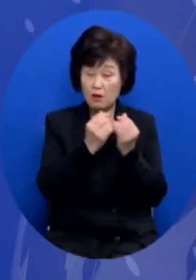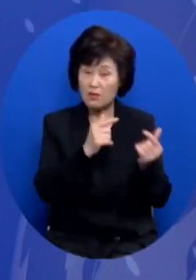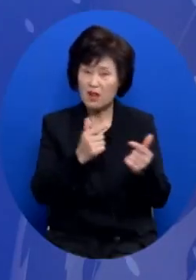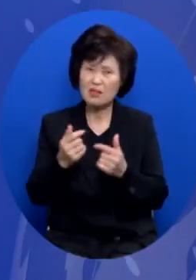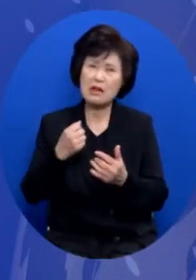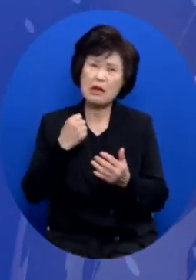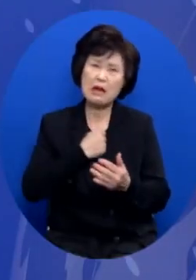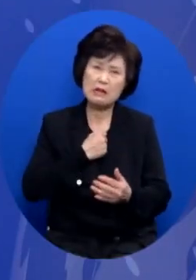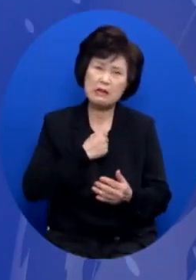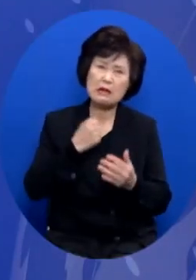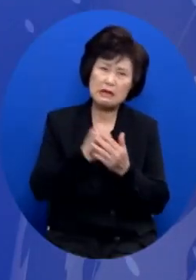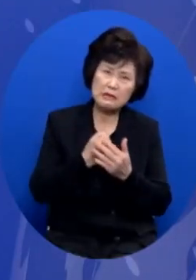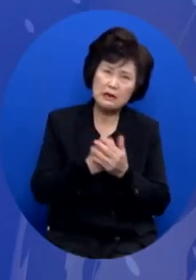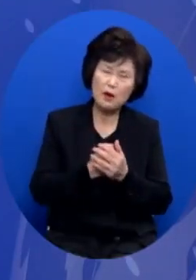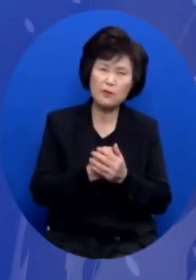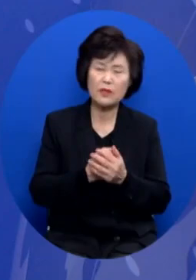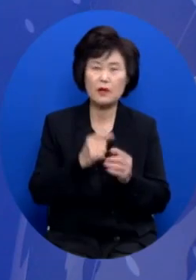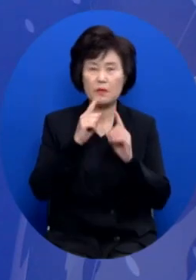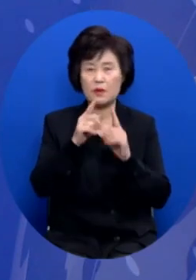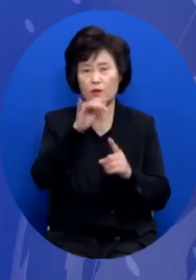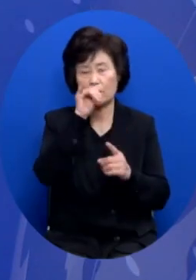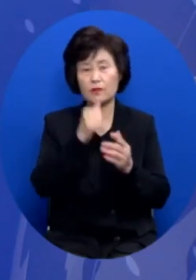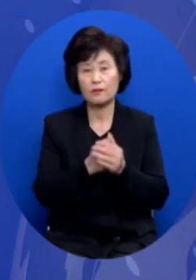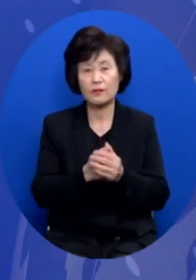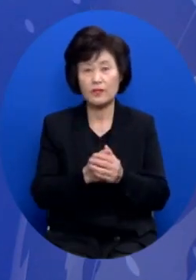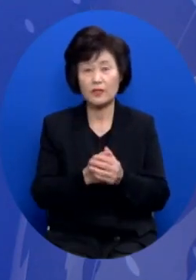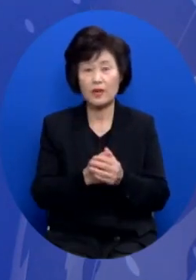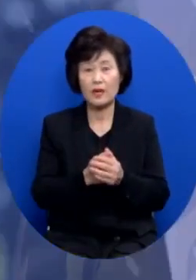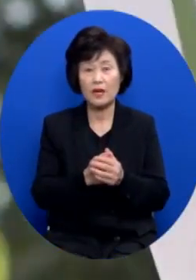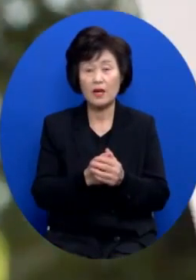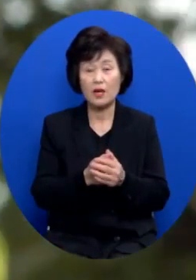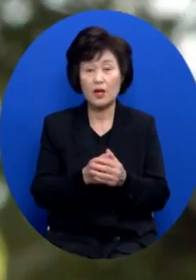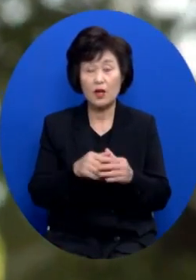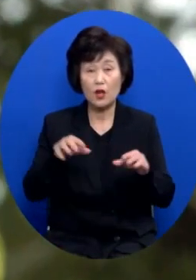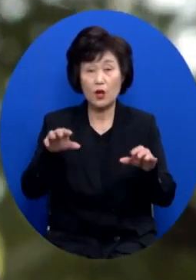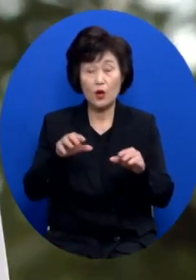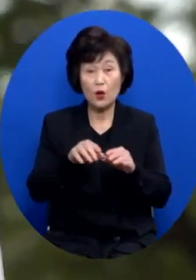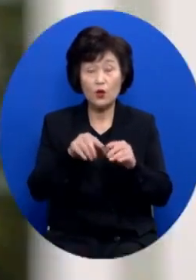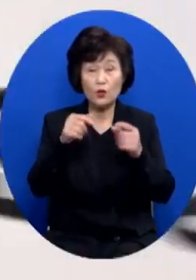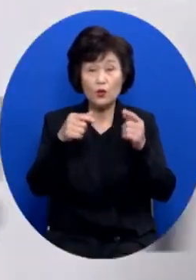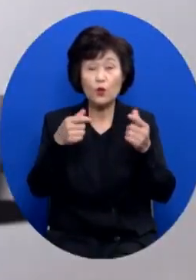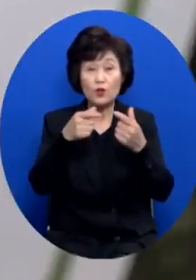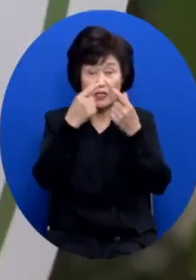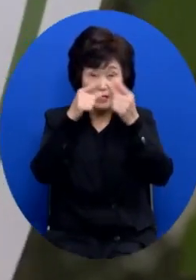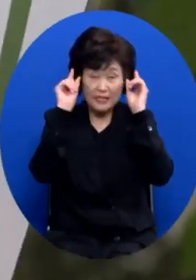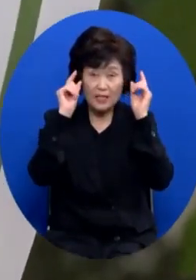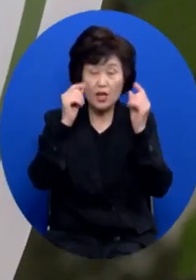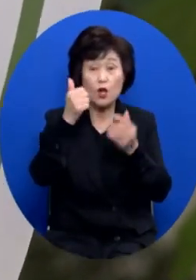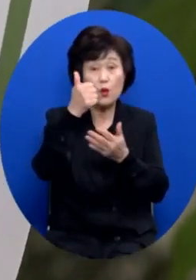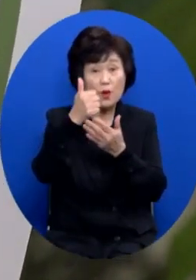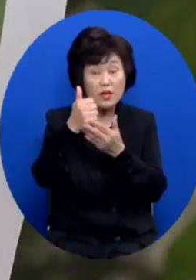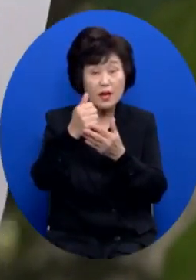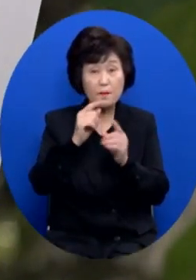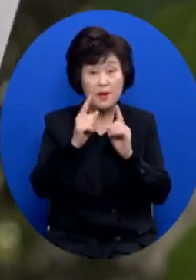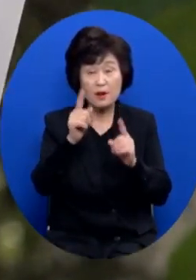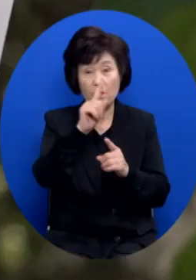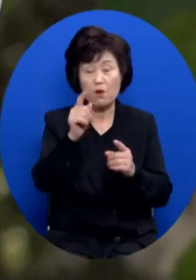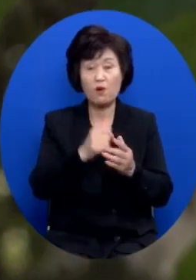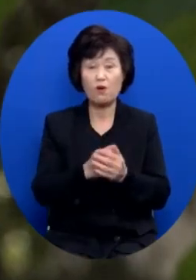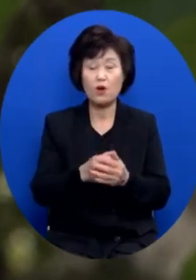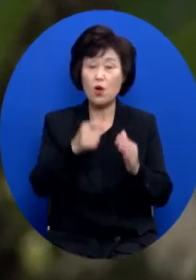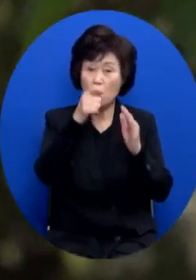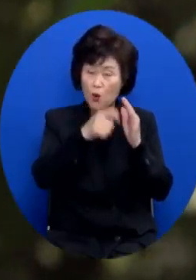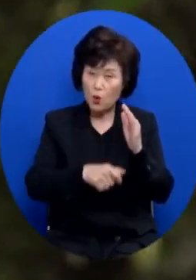안타까움을 감추지 못하고 있습니다 이주연 총신대 신학대학원 여문 회장 이야기를 들어봤는데요 이